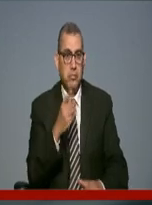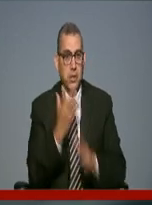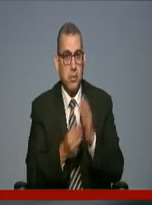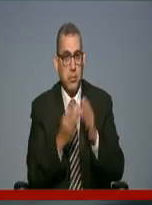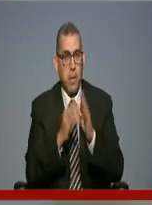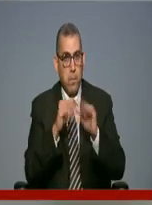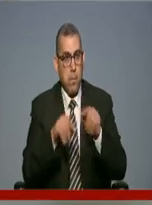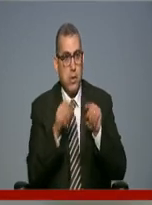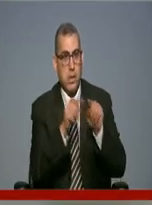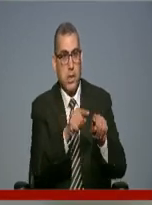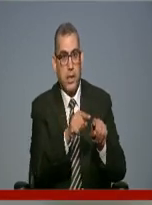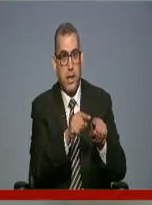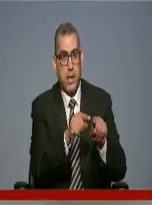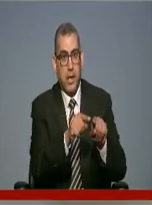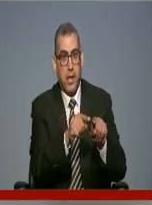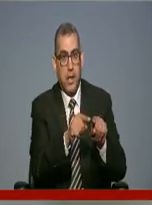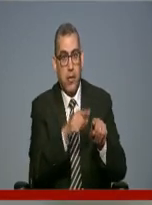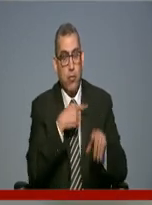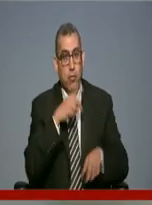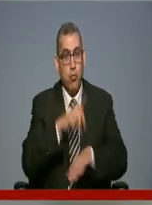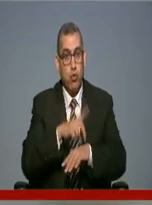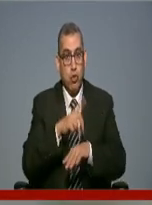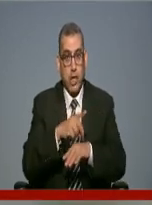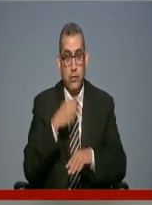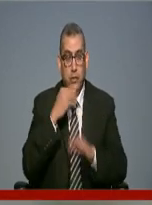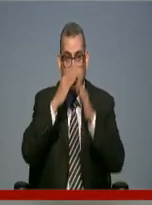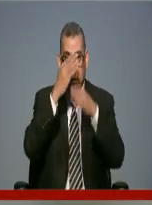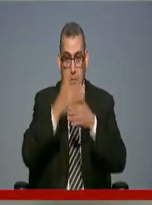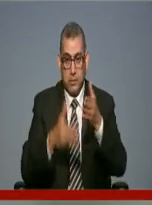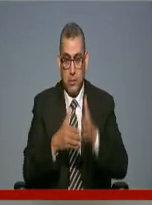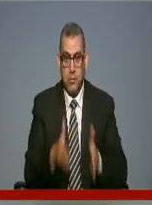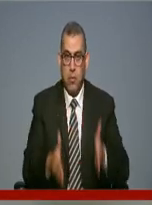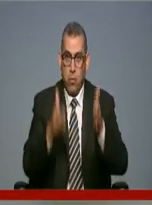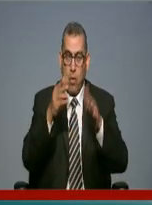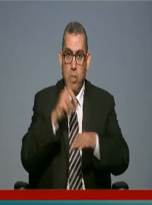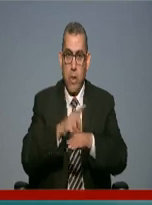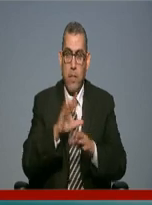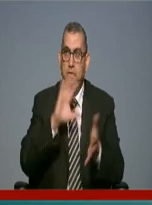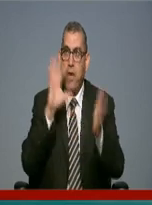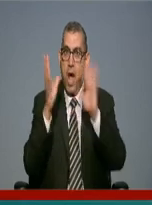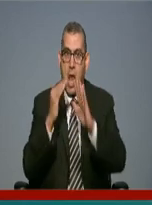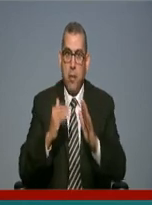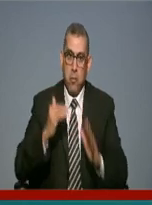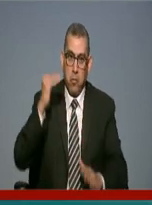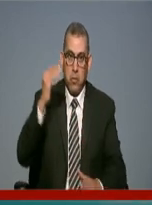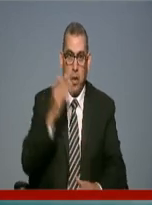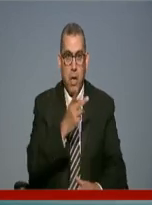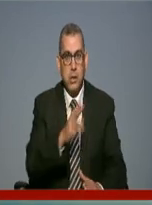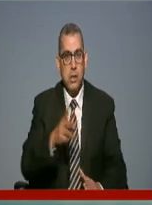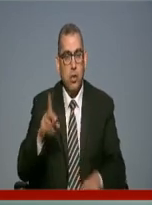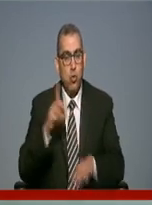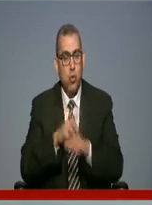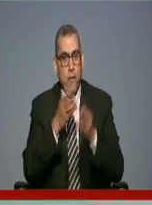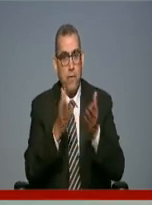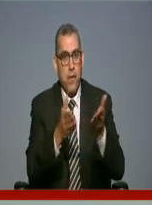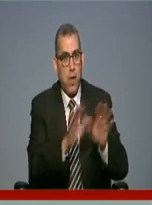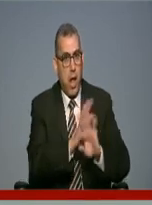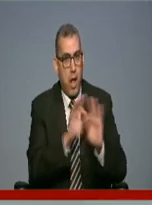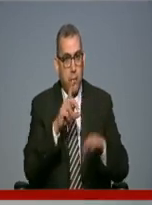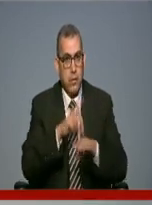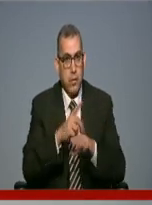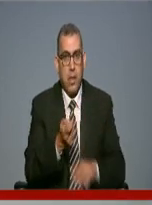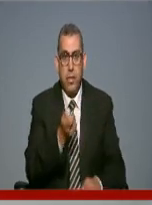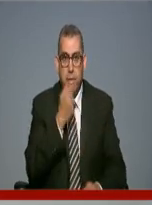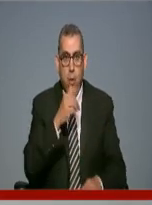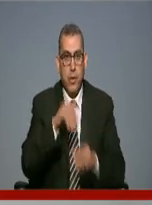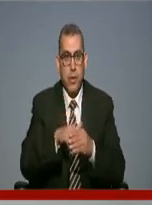القديمة. المستشفى بصراحة صرح طبي عالمي على أعلى مستوى. كل حاجة أنا متوفرة في المستشفى، العلاج، تأمين